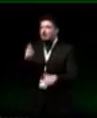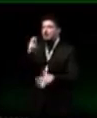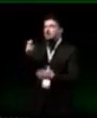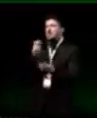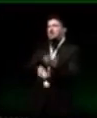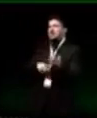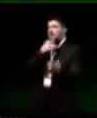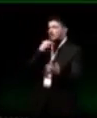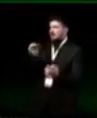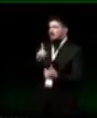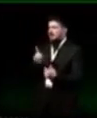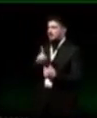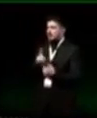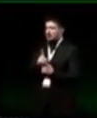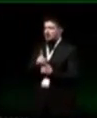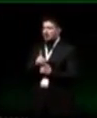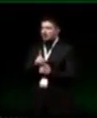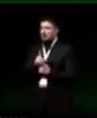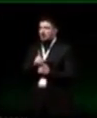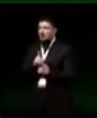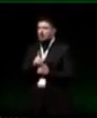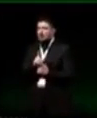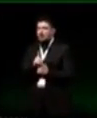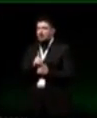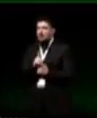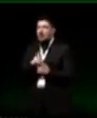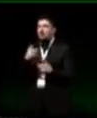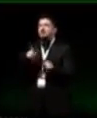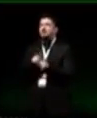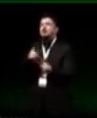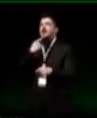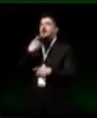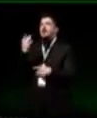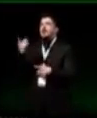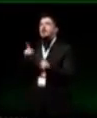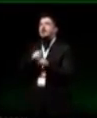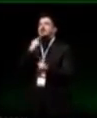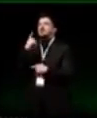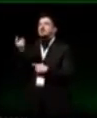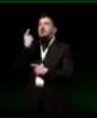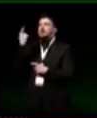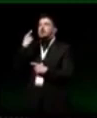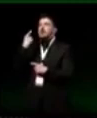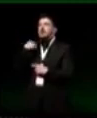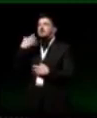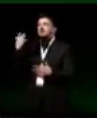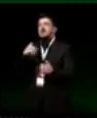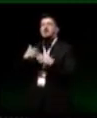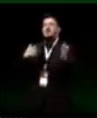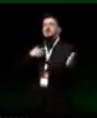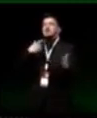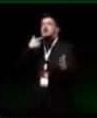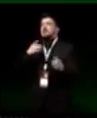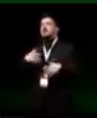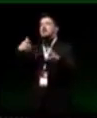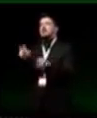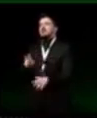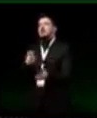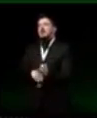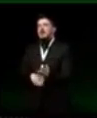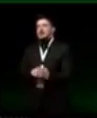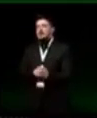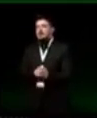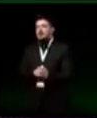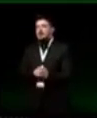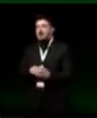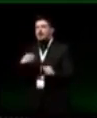erano bellissime, come diceva qualcuno, e che una esperienza di sinistra oggi in Italia deve ridurre la pressione fiscale, non la deve aumentare. Abbiamo lavorato